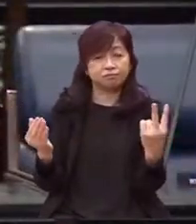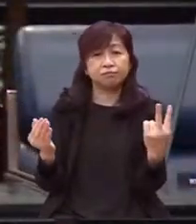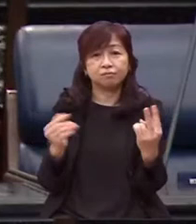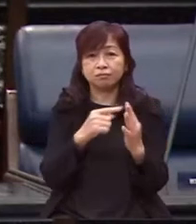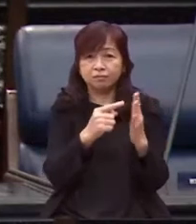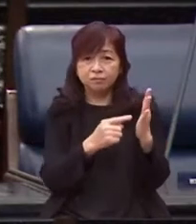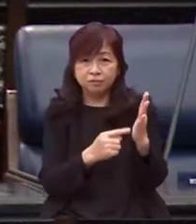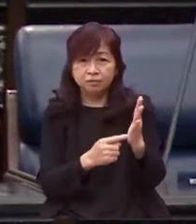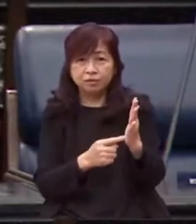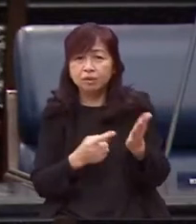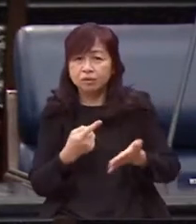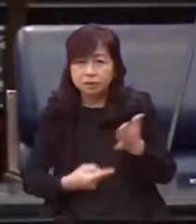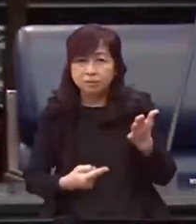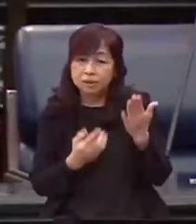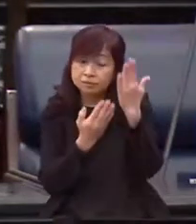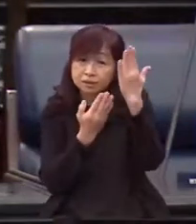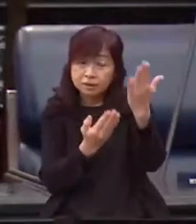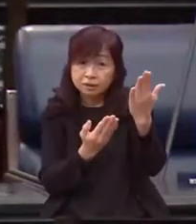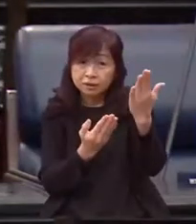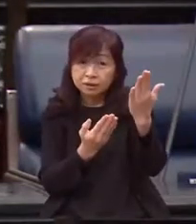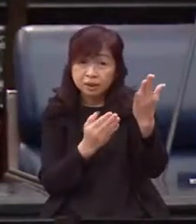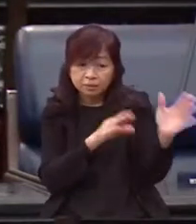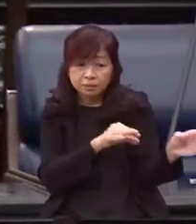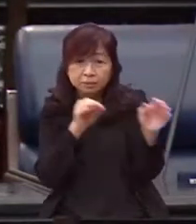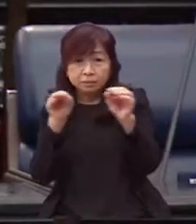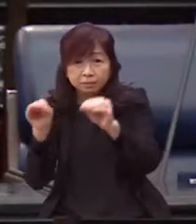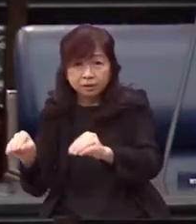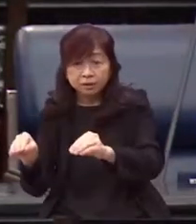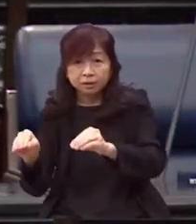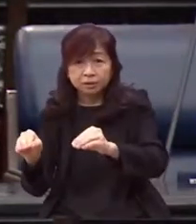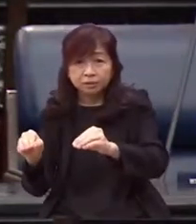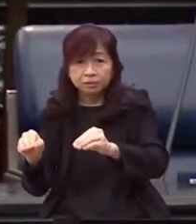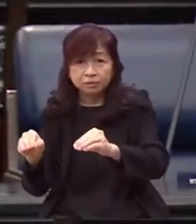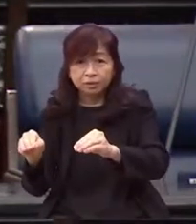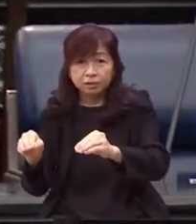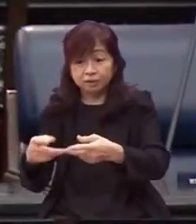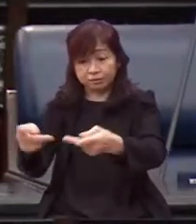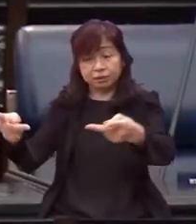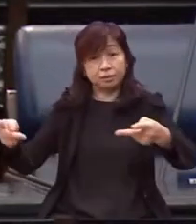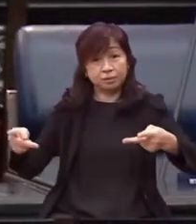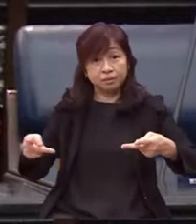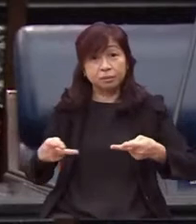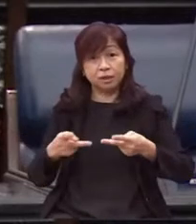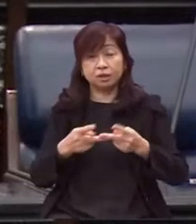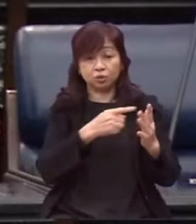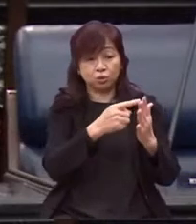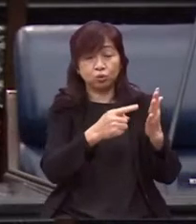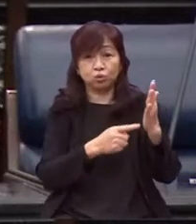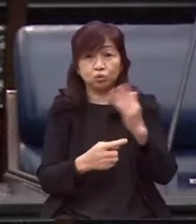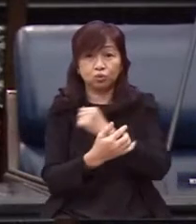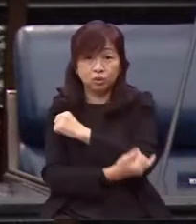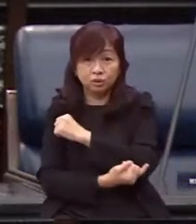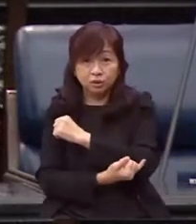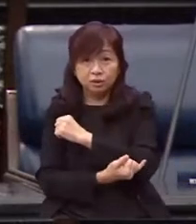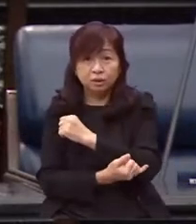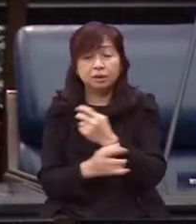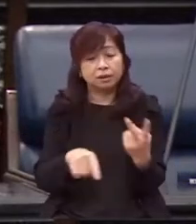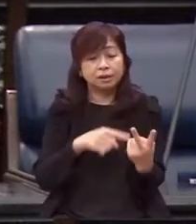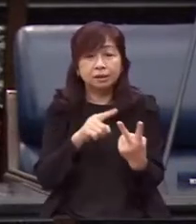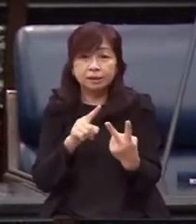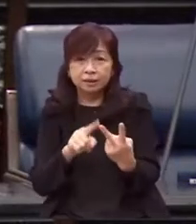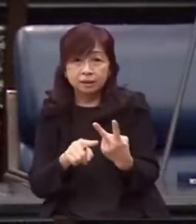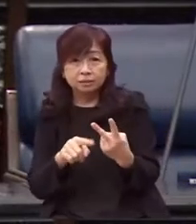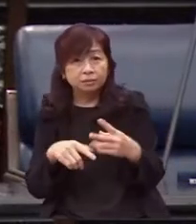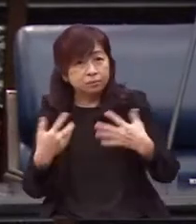Apakah ada cadangan Untuk memindahkan tapak suhu negara itu dan yang kedua Bagaimanakah